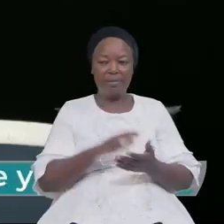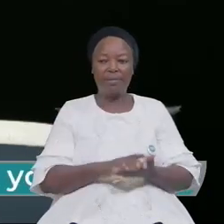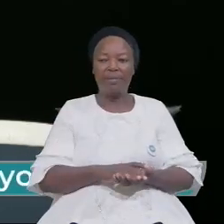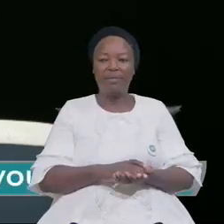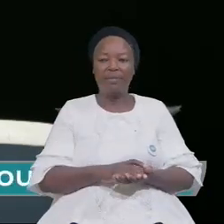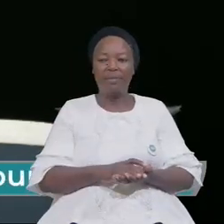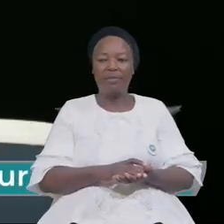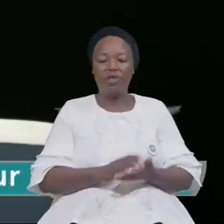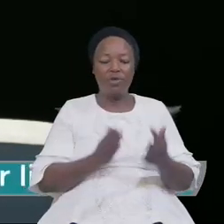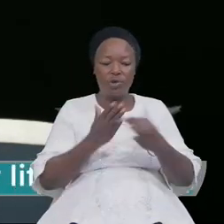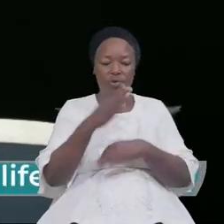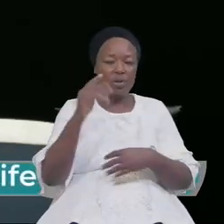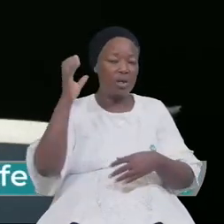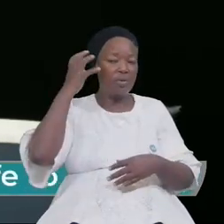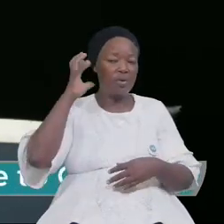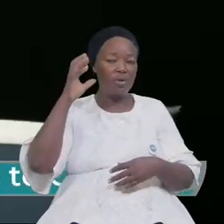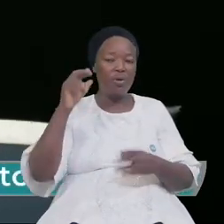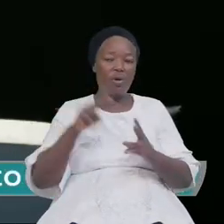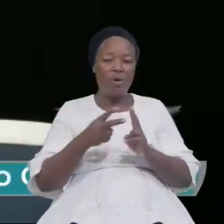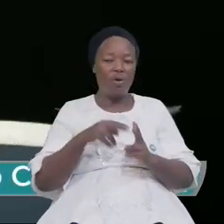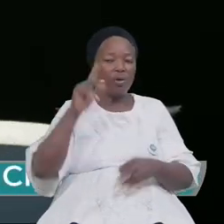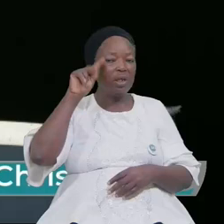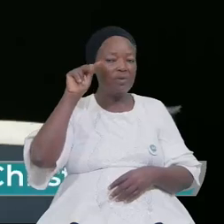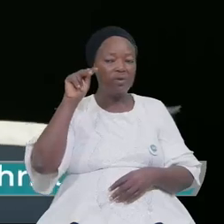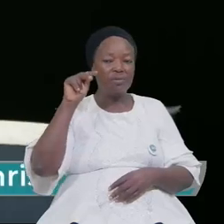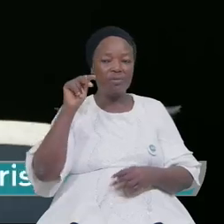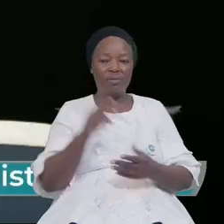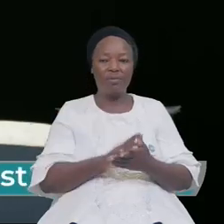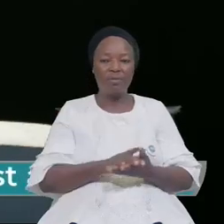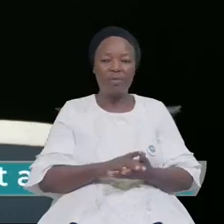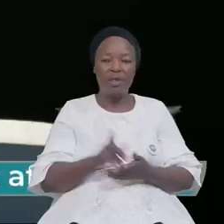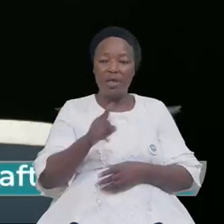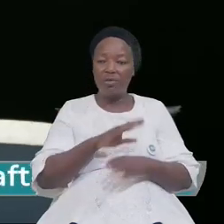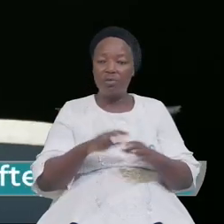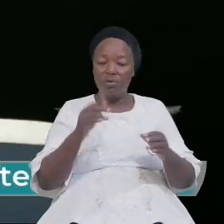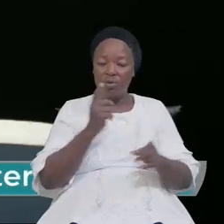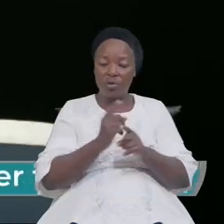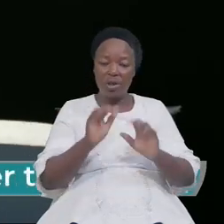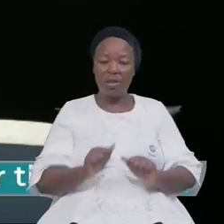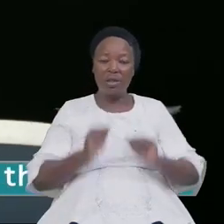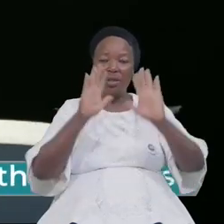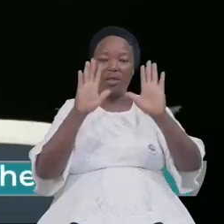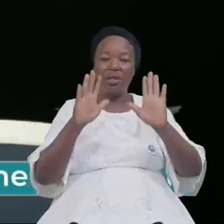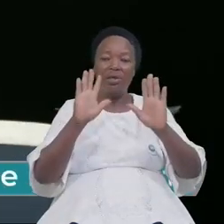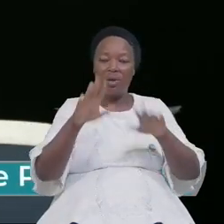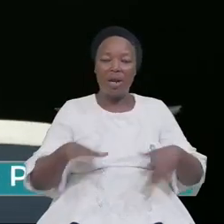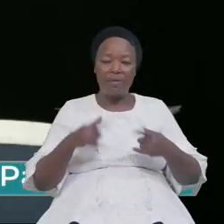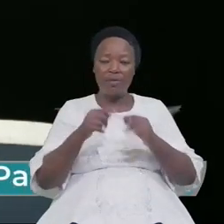vous êtes à la radio ou à la télé, vous venez de donner votre vie au Seigneur,